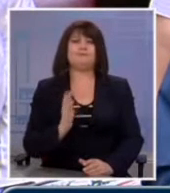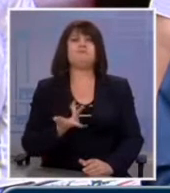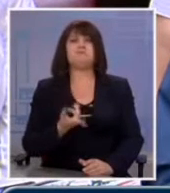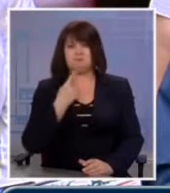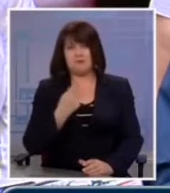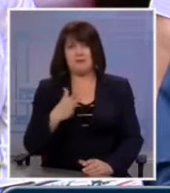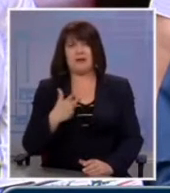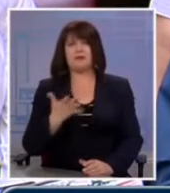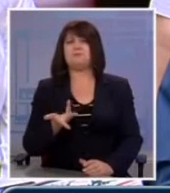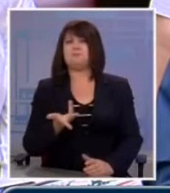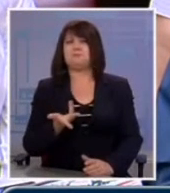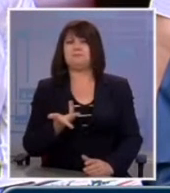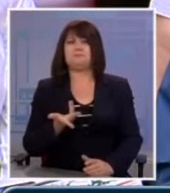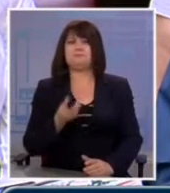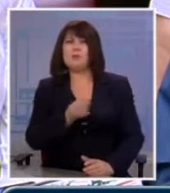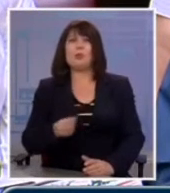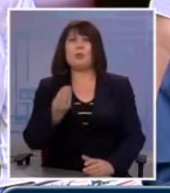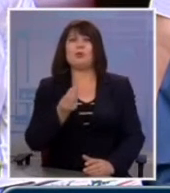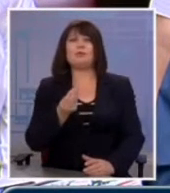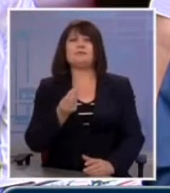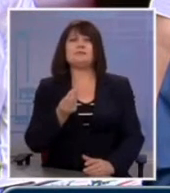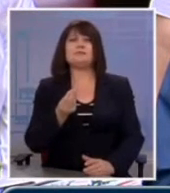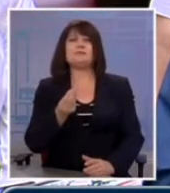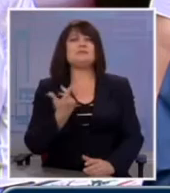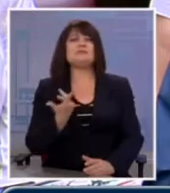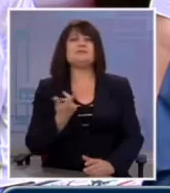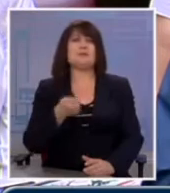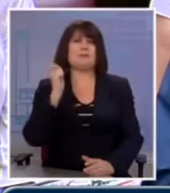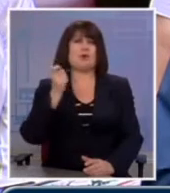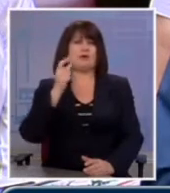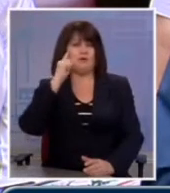όπως είπαμε και νωρίτερα, είναι περισσότερο, υποκίνεται